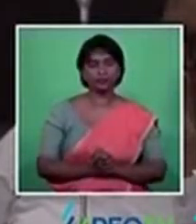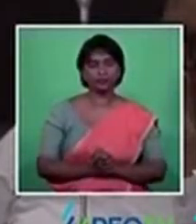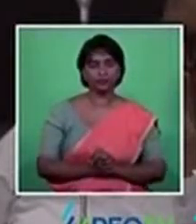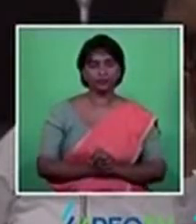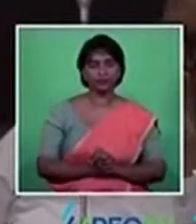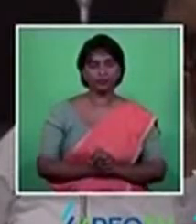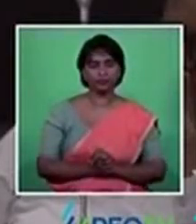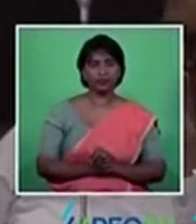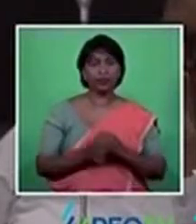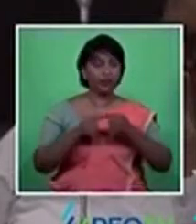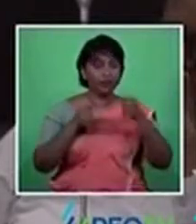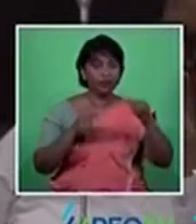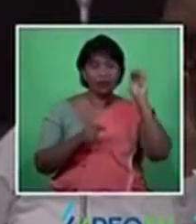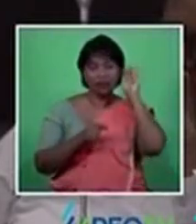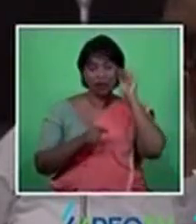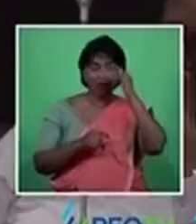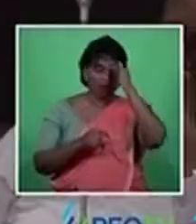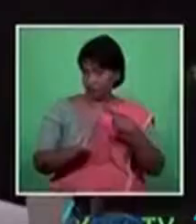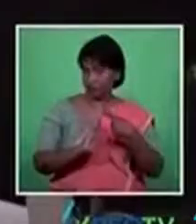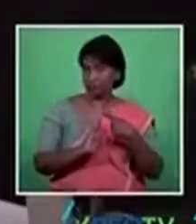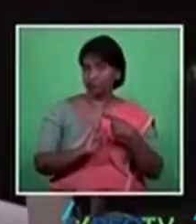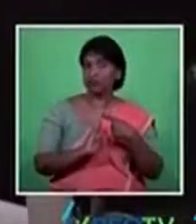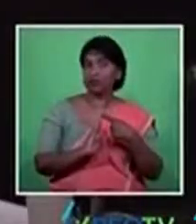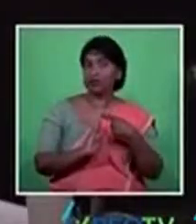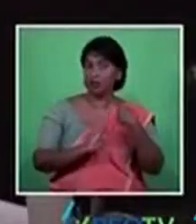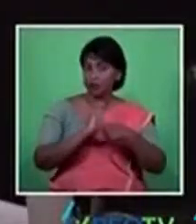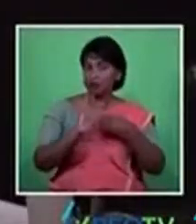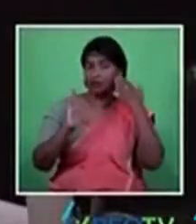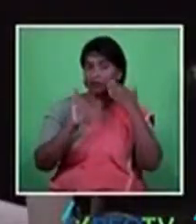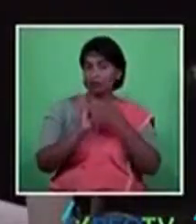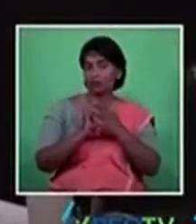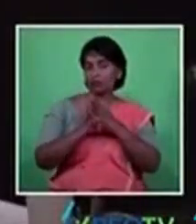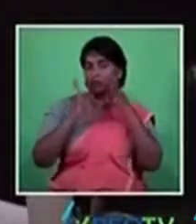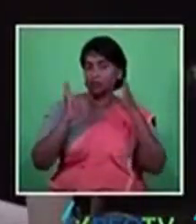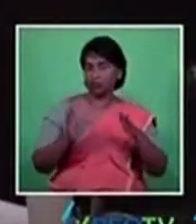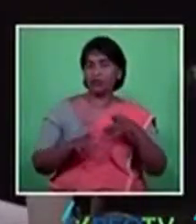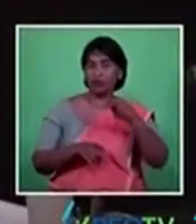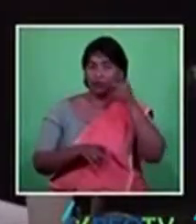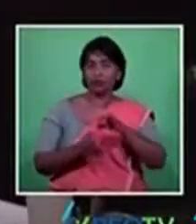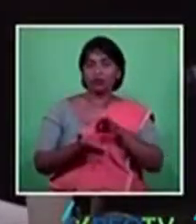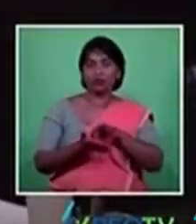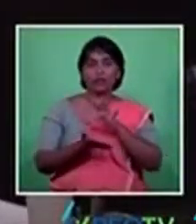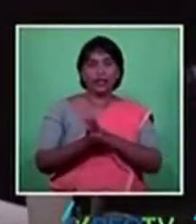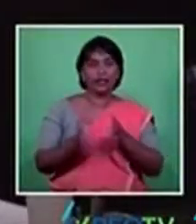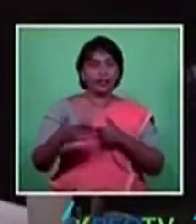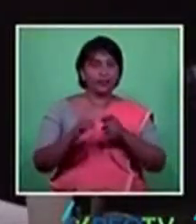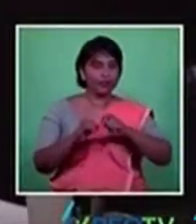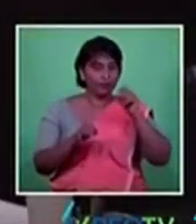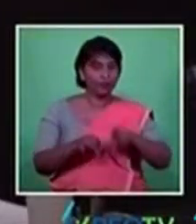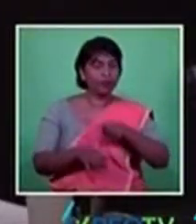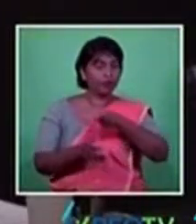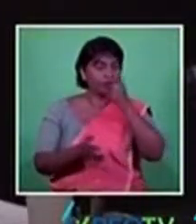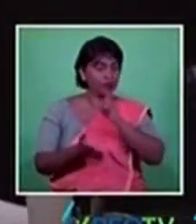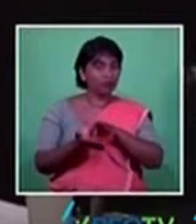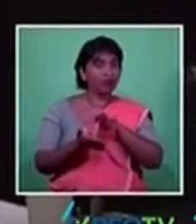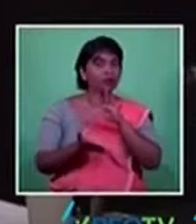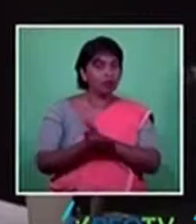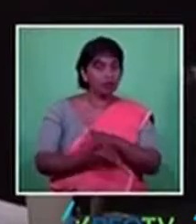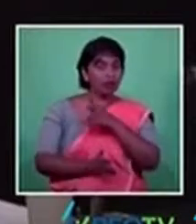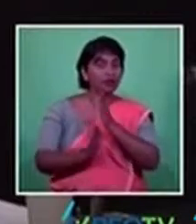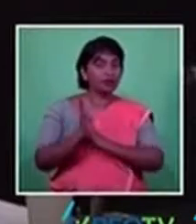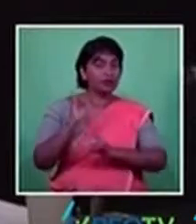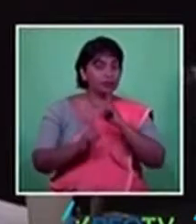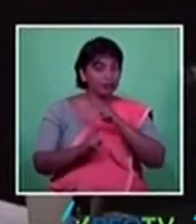නායකතුමා සවන් දෙන්නේ නැහැ පාර්ලිමේන්තුවට. රට පිළිබඳ විශාල තීන්දුව ගන්න කැබිනට් මණ්ඩලය. ඒ තීන්දුව අදාළ